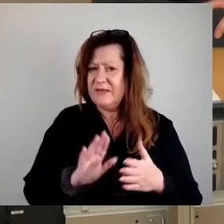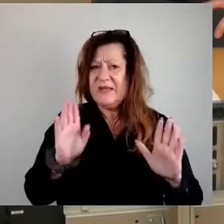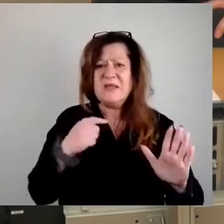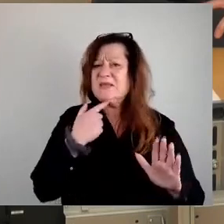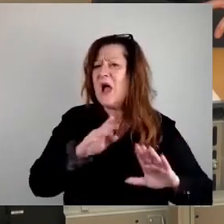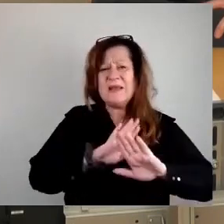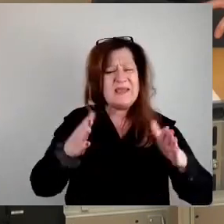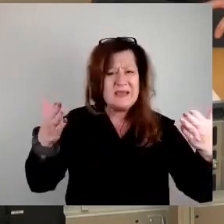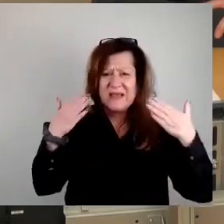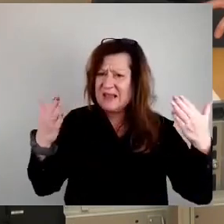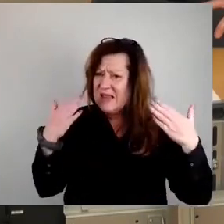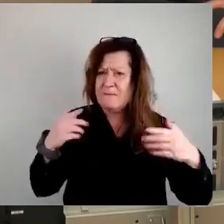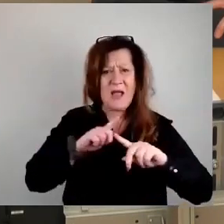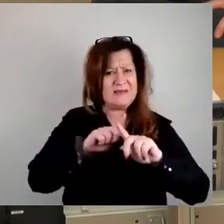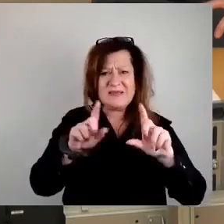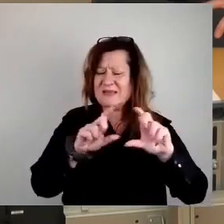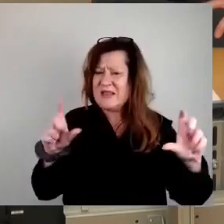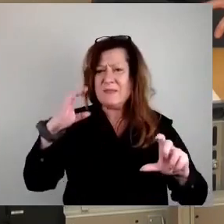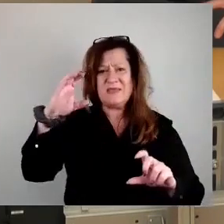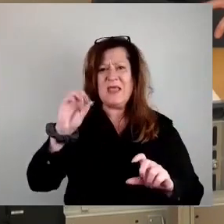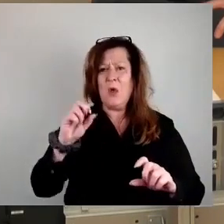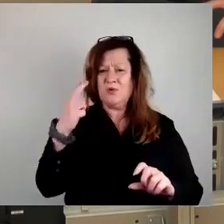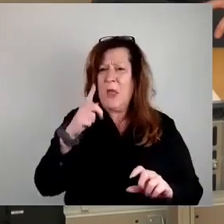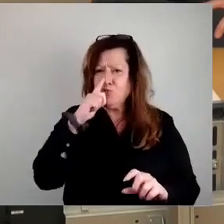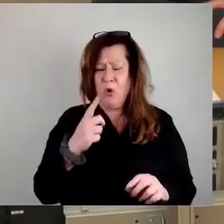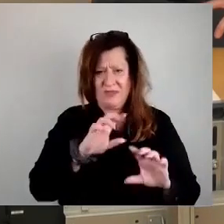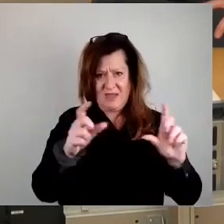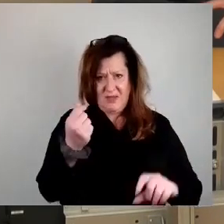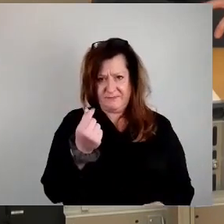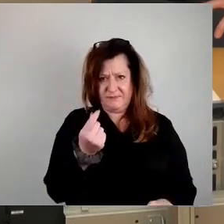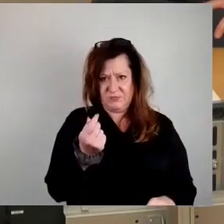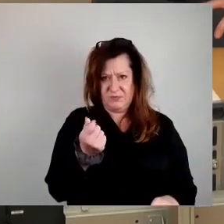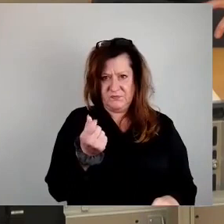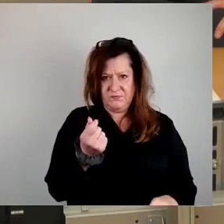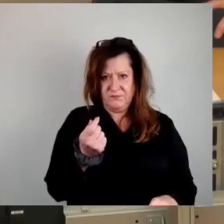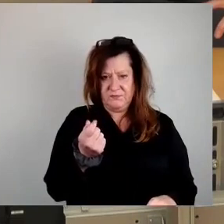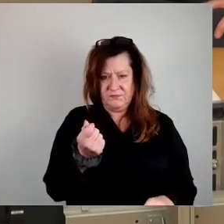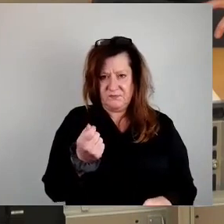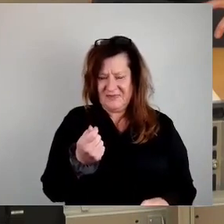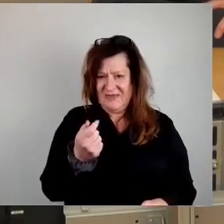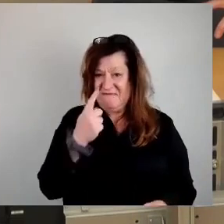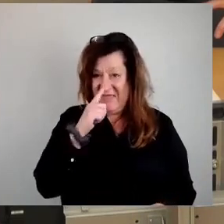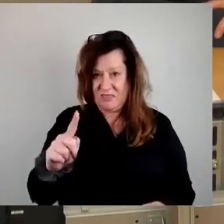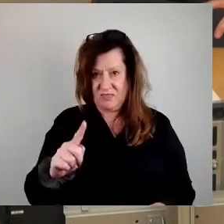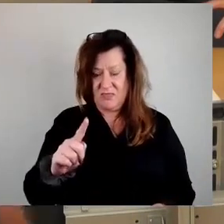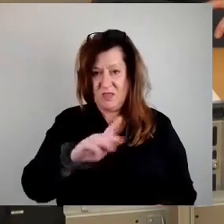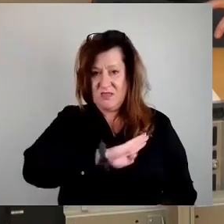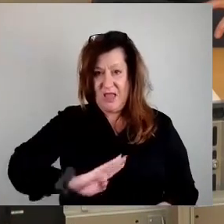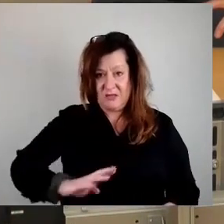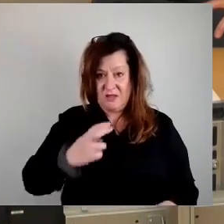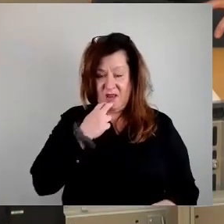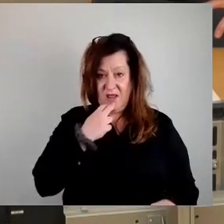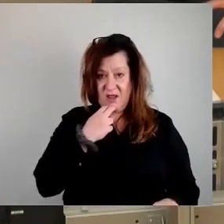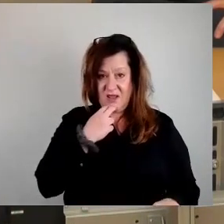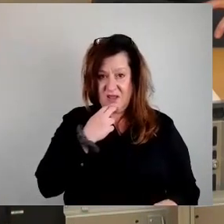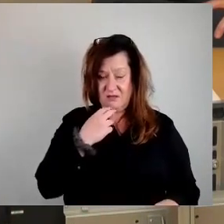über CO2, ich rede nur über Geld. So, wenn die Sachsenenergie nicht Dresden